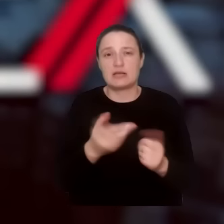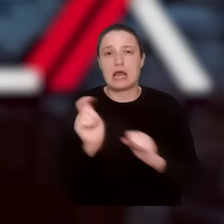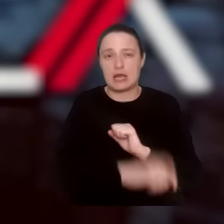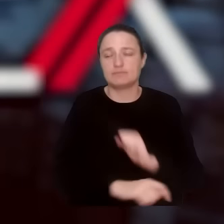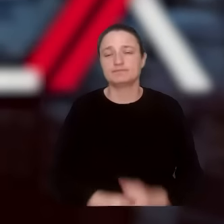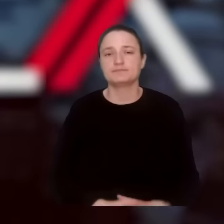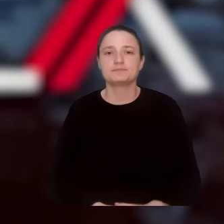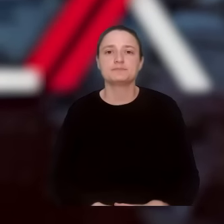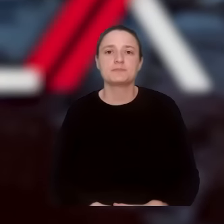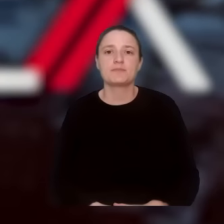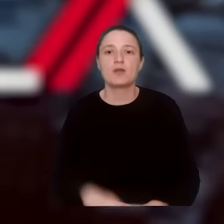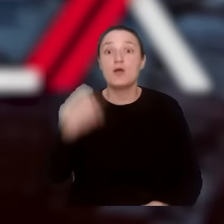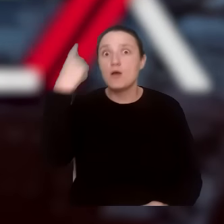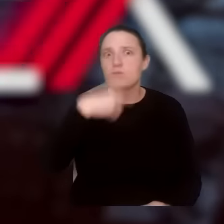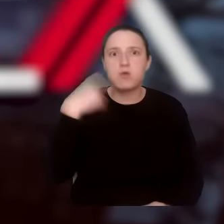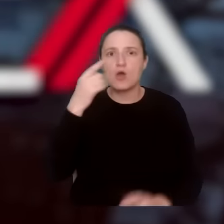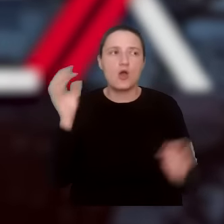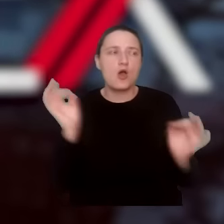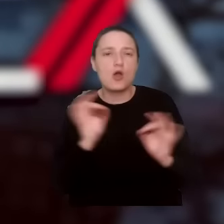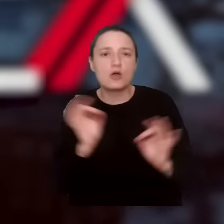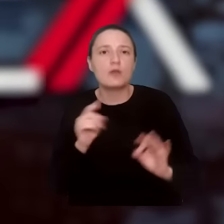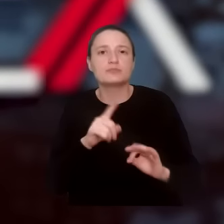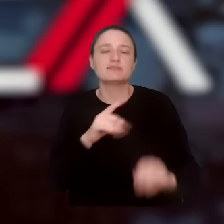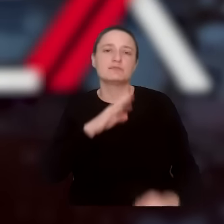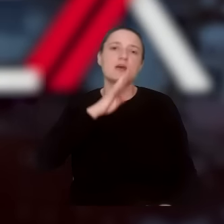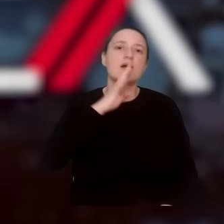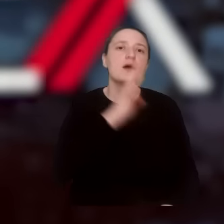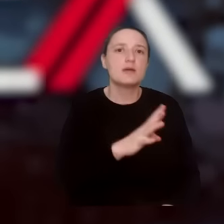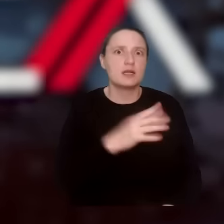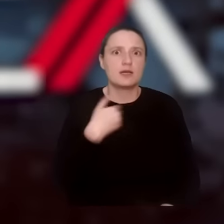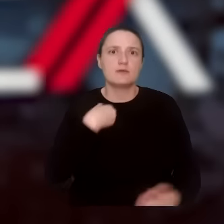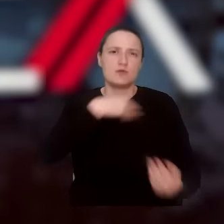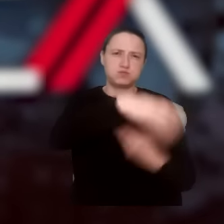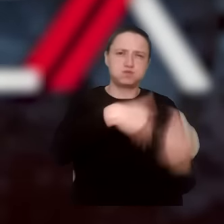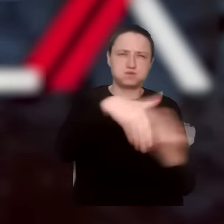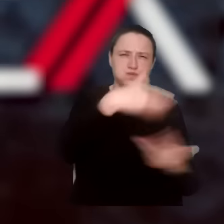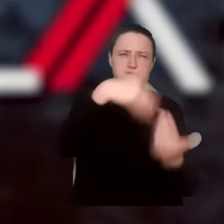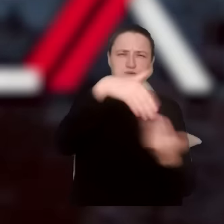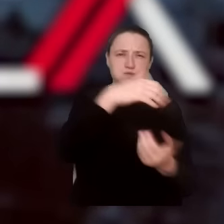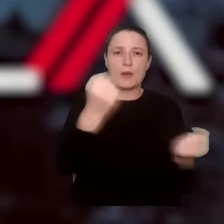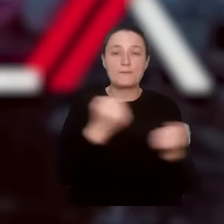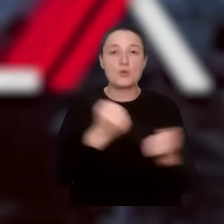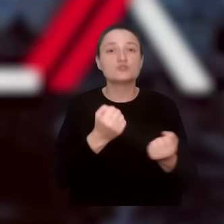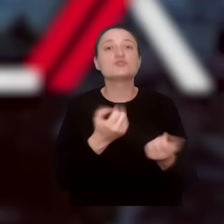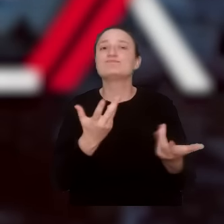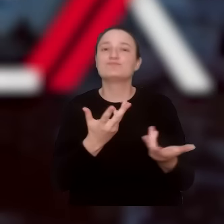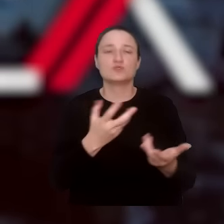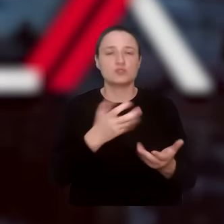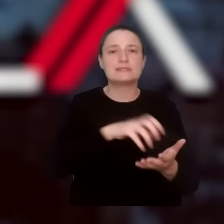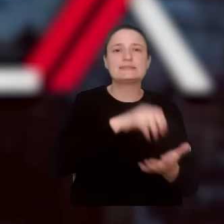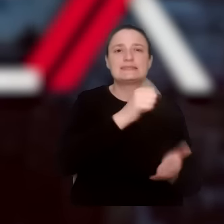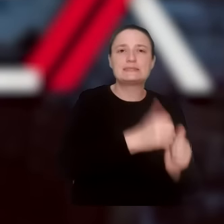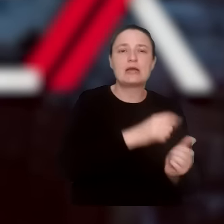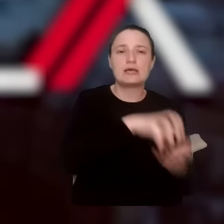Pogodowy Armagedon za oceanem. W weekend przez Stany Zjednoczone przetoczyły się dziesiątki tornad. Najbardziej ucierpiał stan Oklahoma, gdzie były ofiary